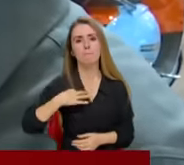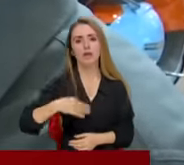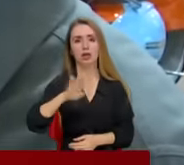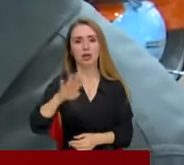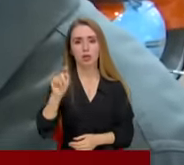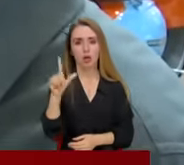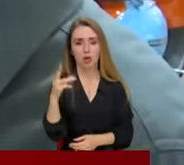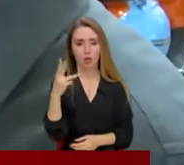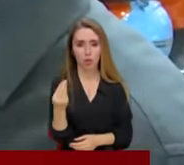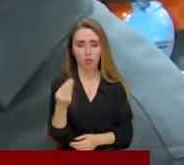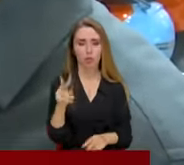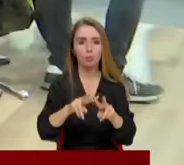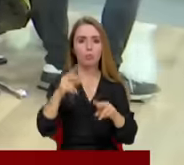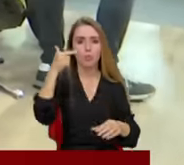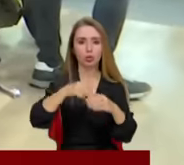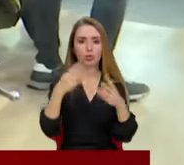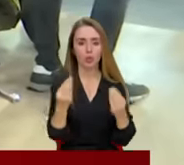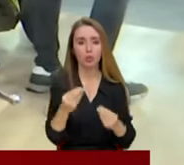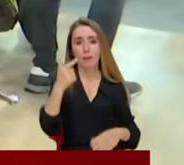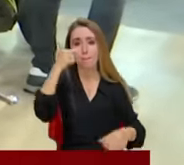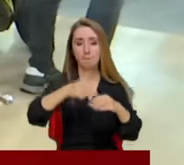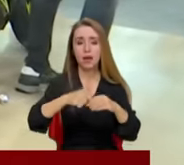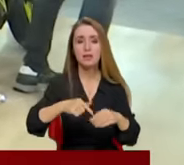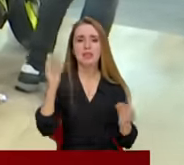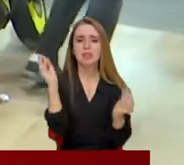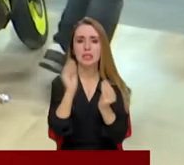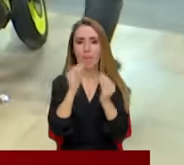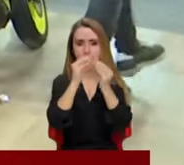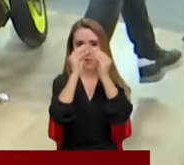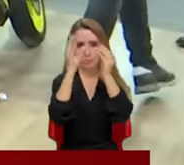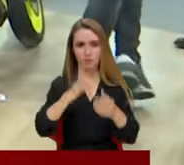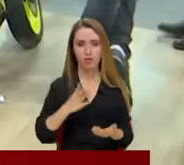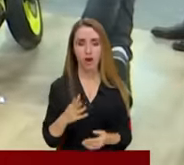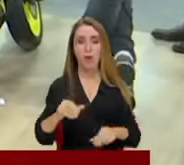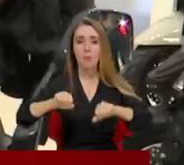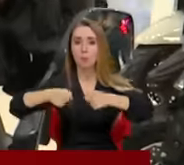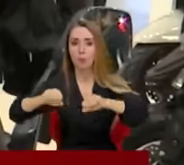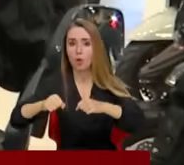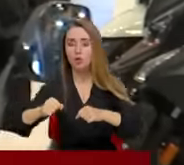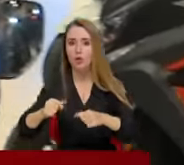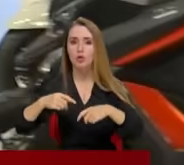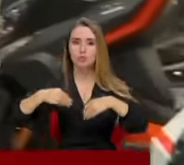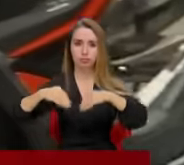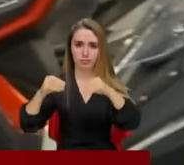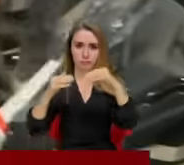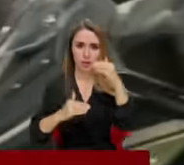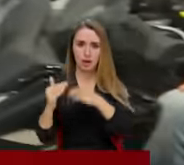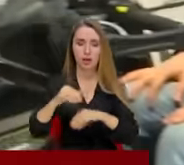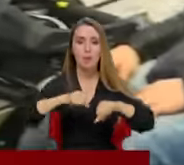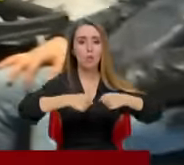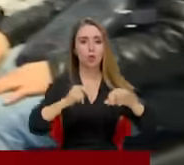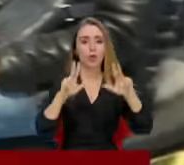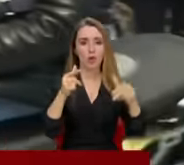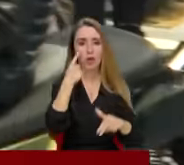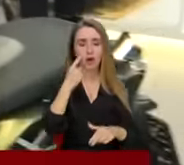lira oldu. Bugün mazot aldım. 44 lira yani. Benzine, motorine gelen üst üste zamlar motosiklete ilgiyi de katladı. Motosiklet